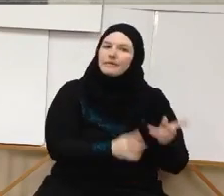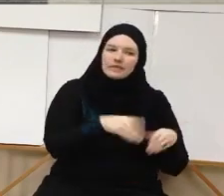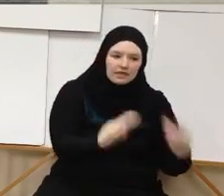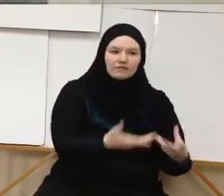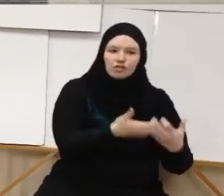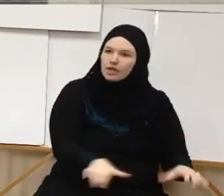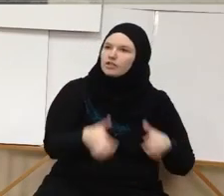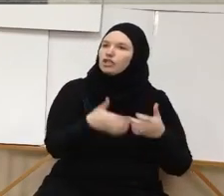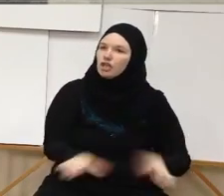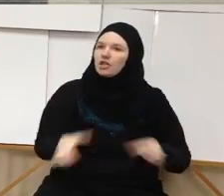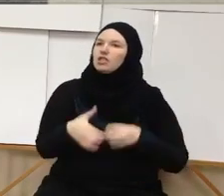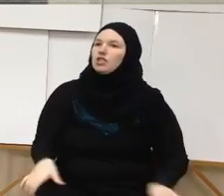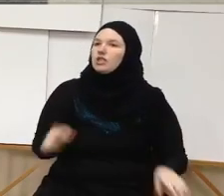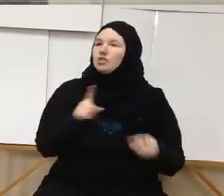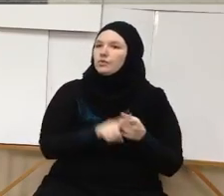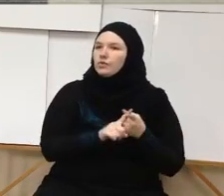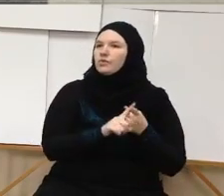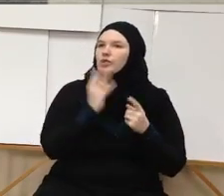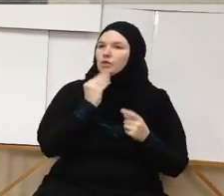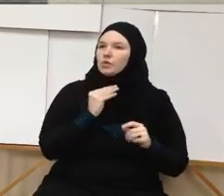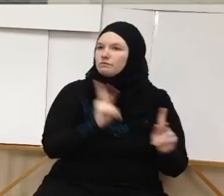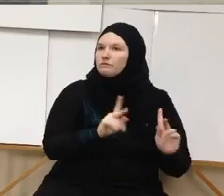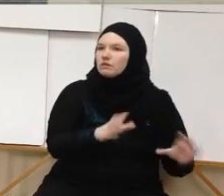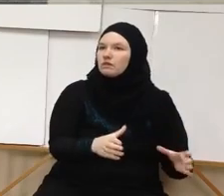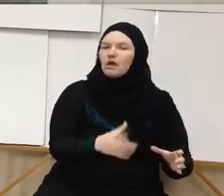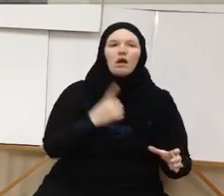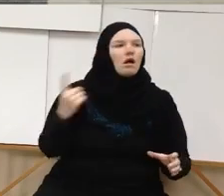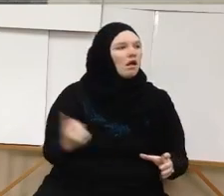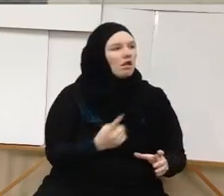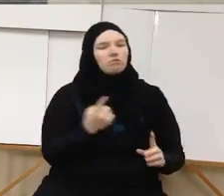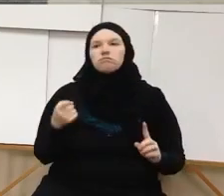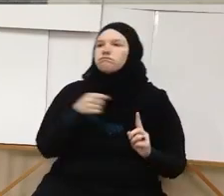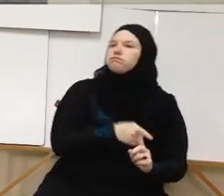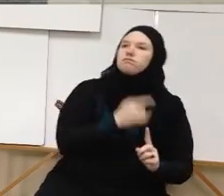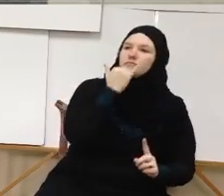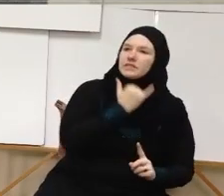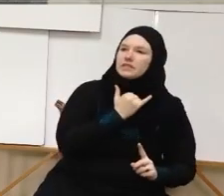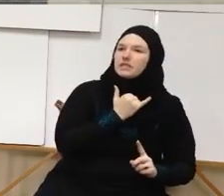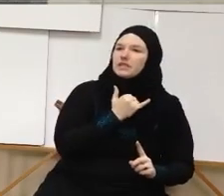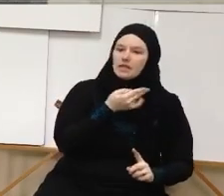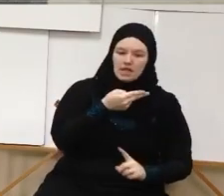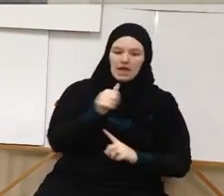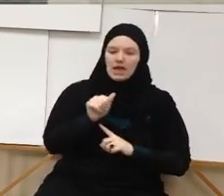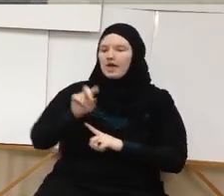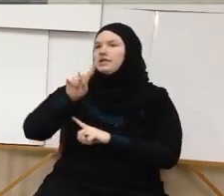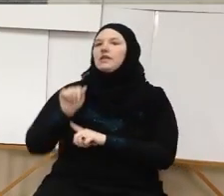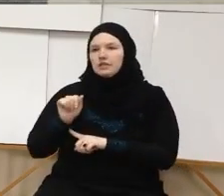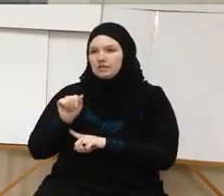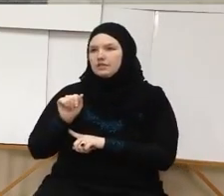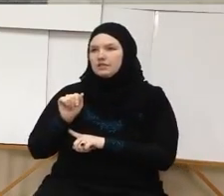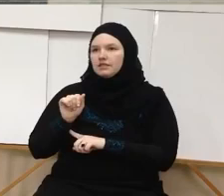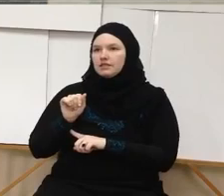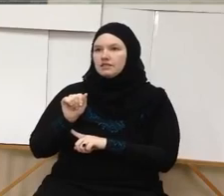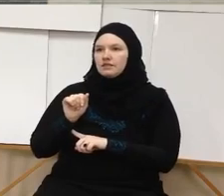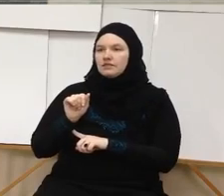chances after chances after chances, and they keep going back. This is the word هادا بمعنى